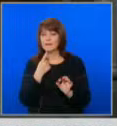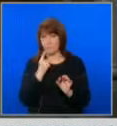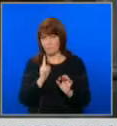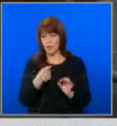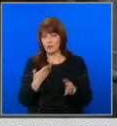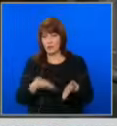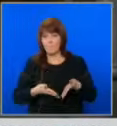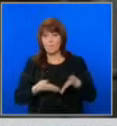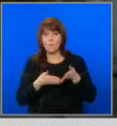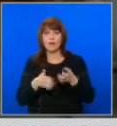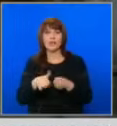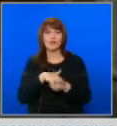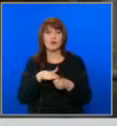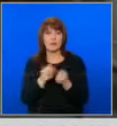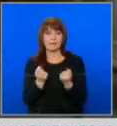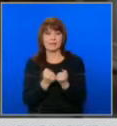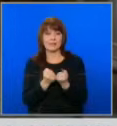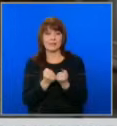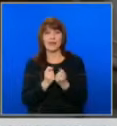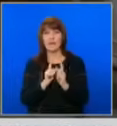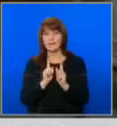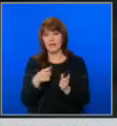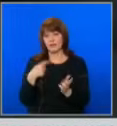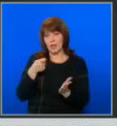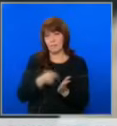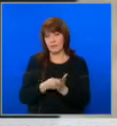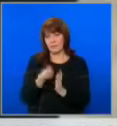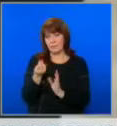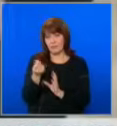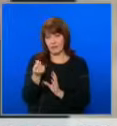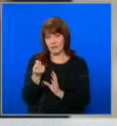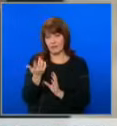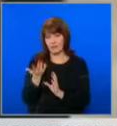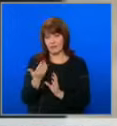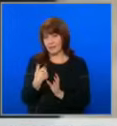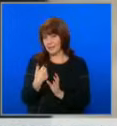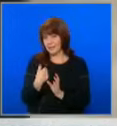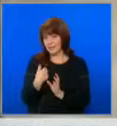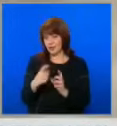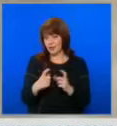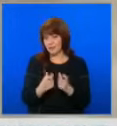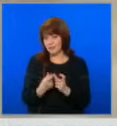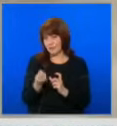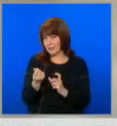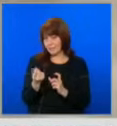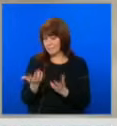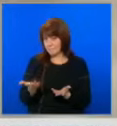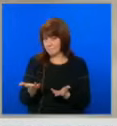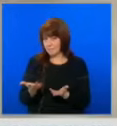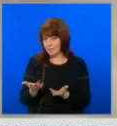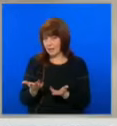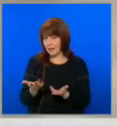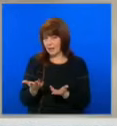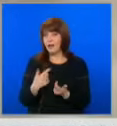помогнат за да се оправят нещата ние трябва да платим някакви суми има се разбира се заплахи за нас за нашите семейства че ако ние не се